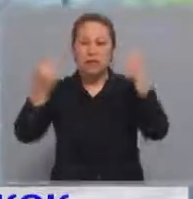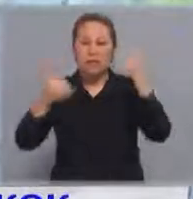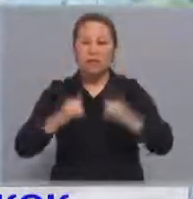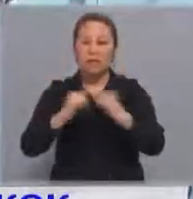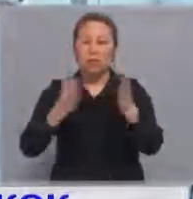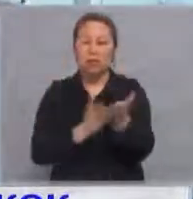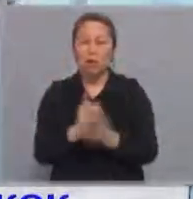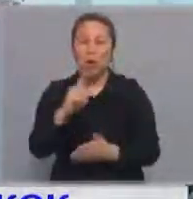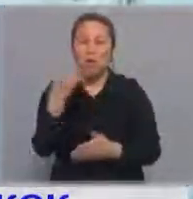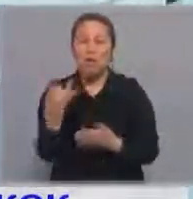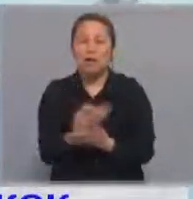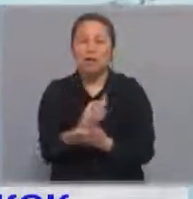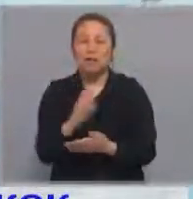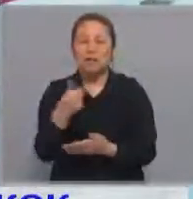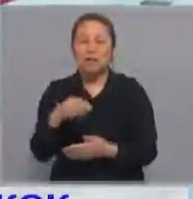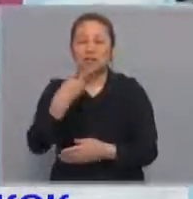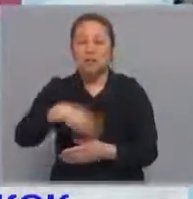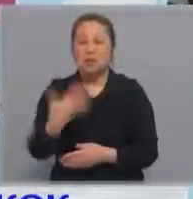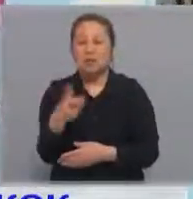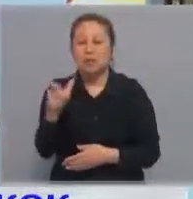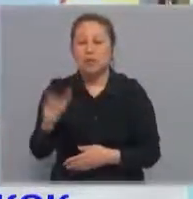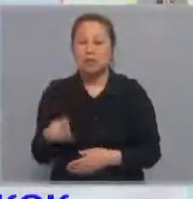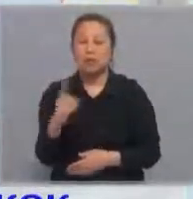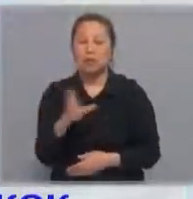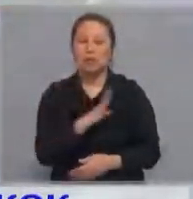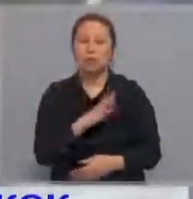бір реттік мемлекеттік грантқа 25 азамат ие болды.